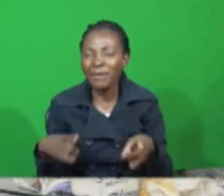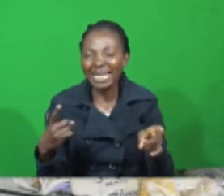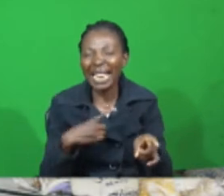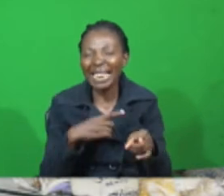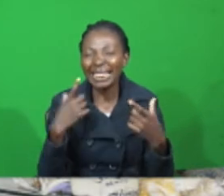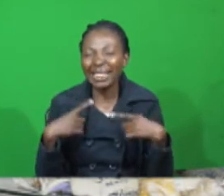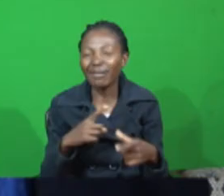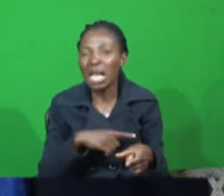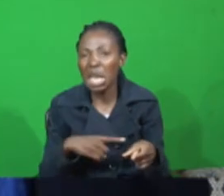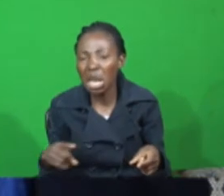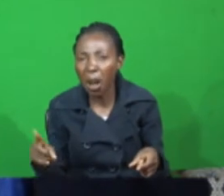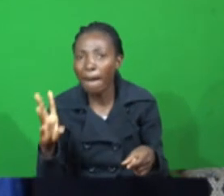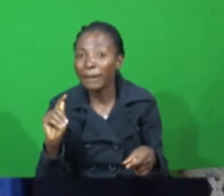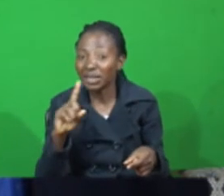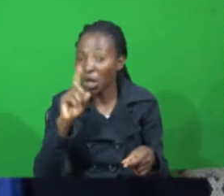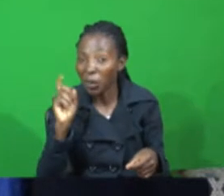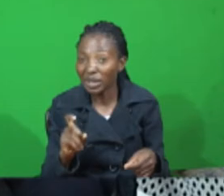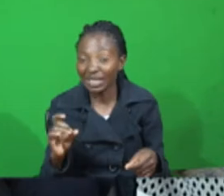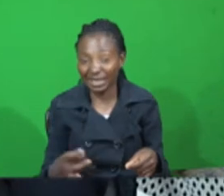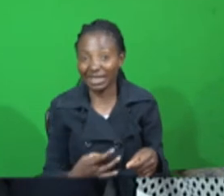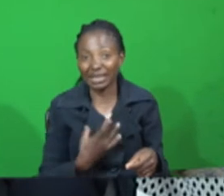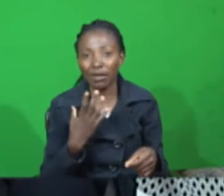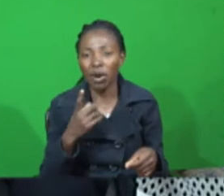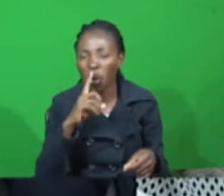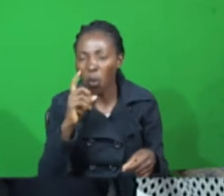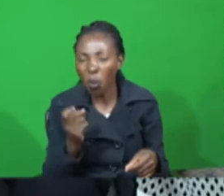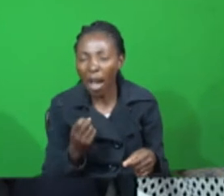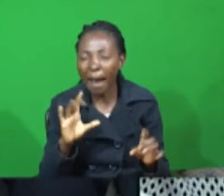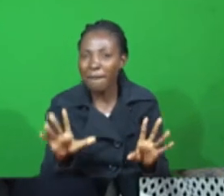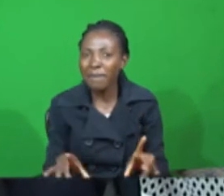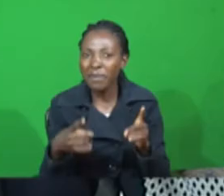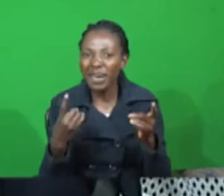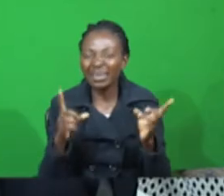vepangu vasingagare chii baba ndobhinya